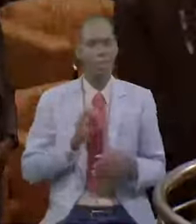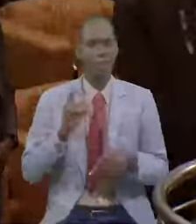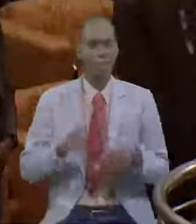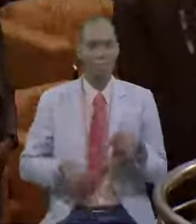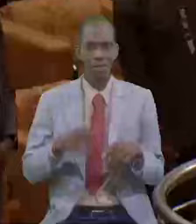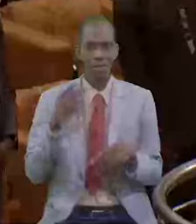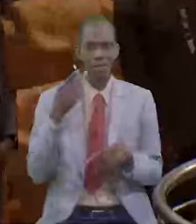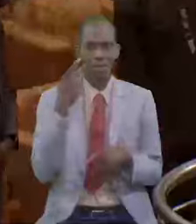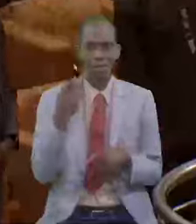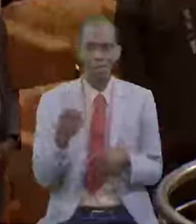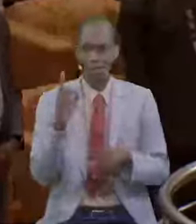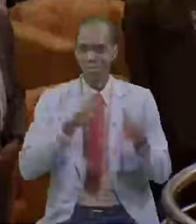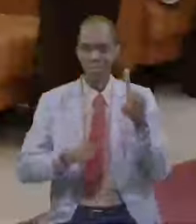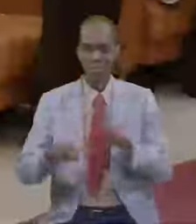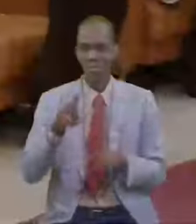Donnez-moi un grand amen.